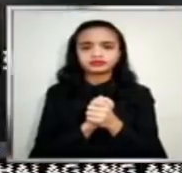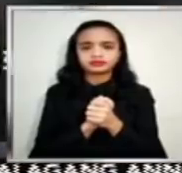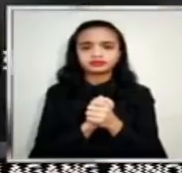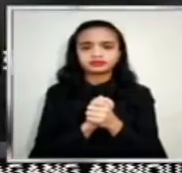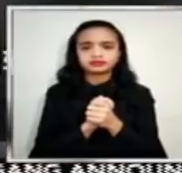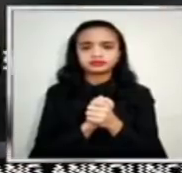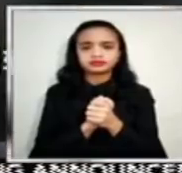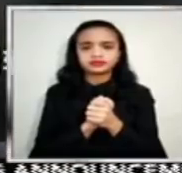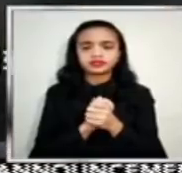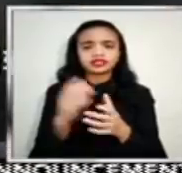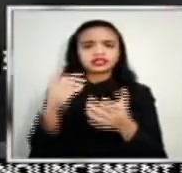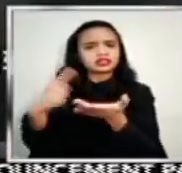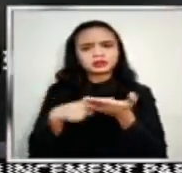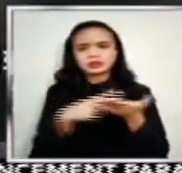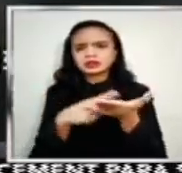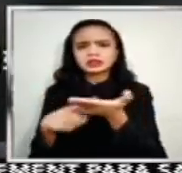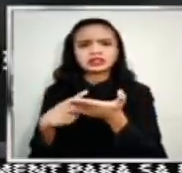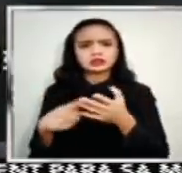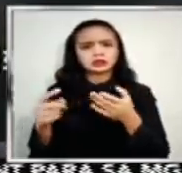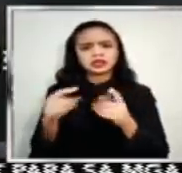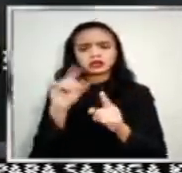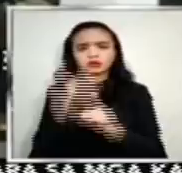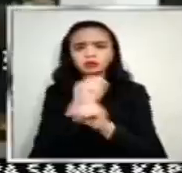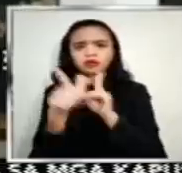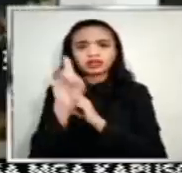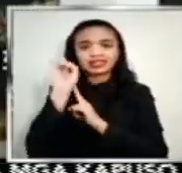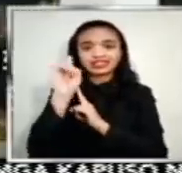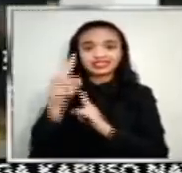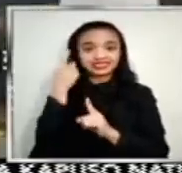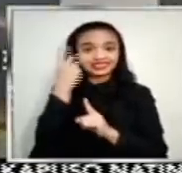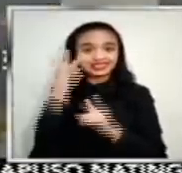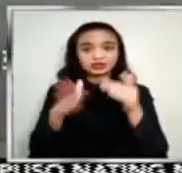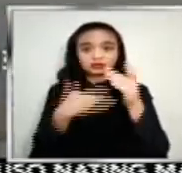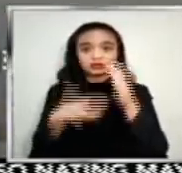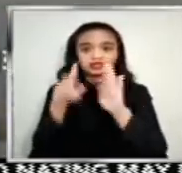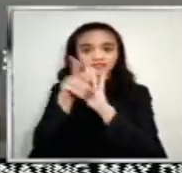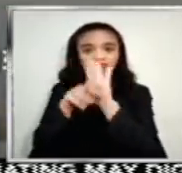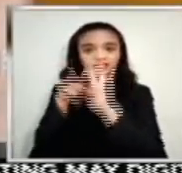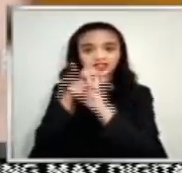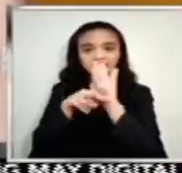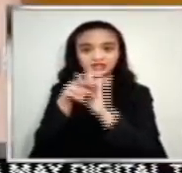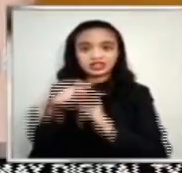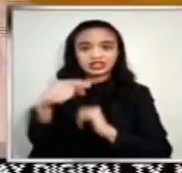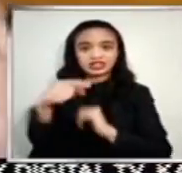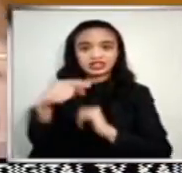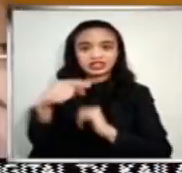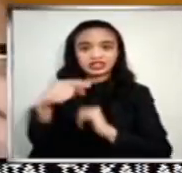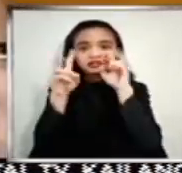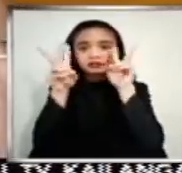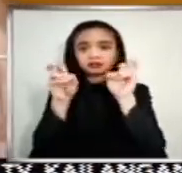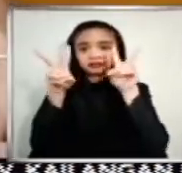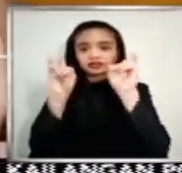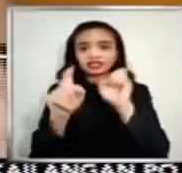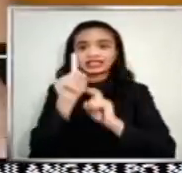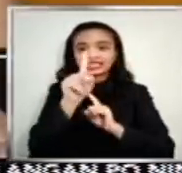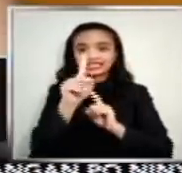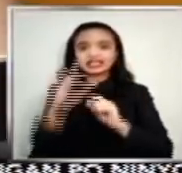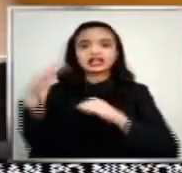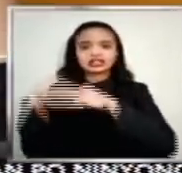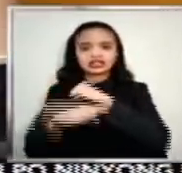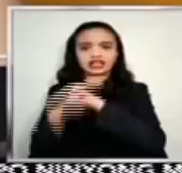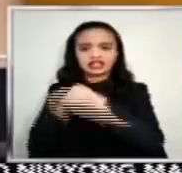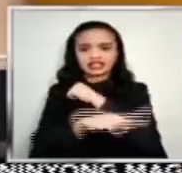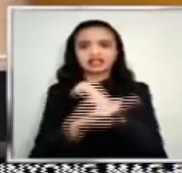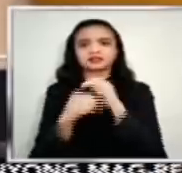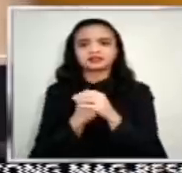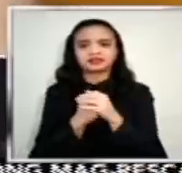Usap-usapan sa social media ang music video na inilabas ng Chinese Embassy na pinamagatang Iisang Dagat.